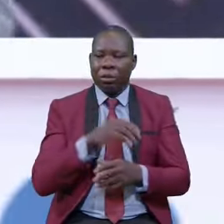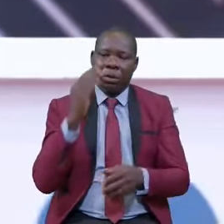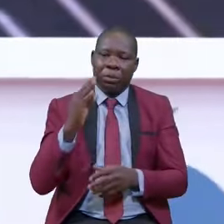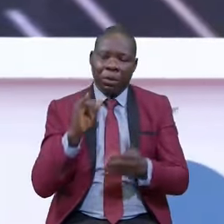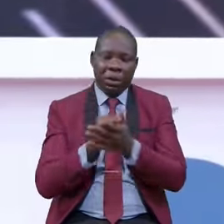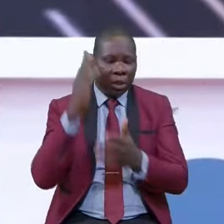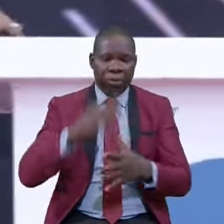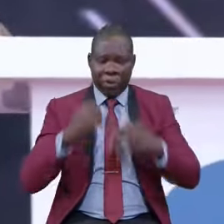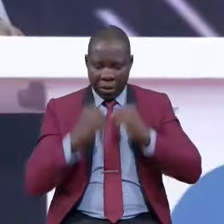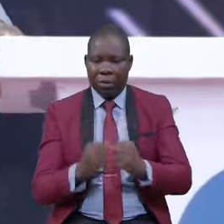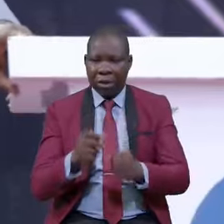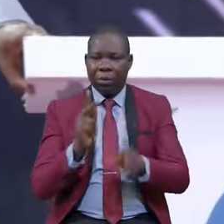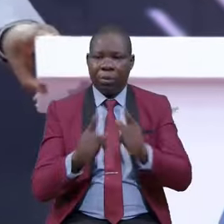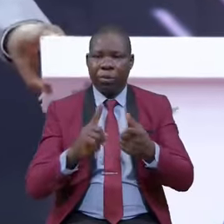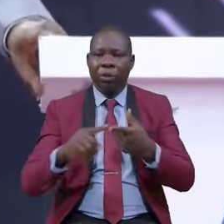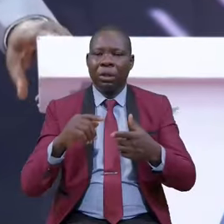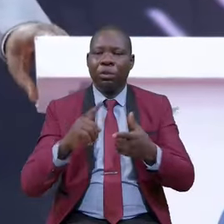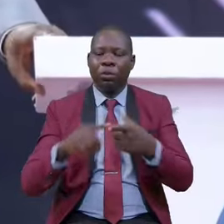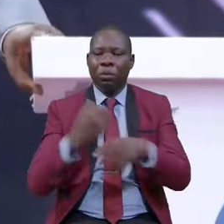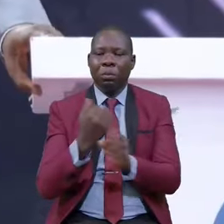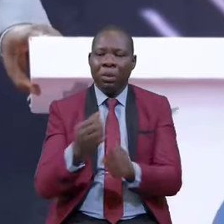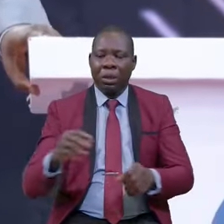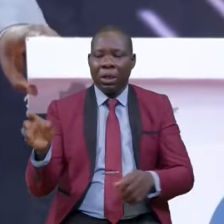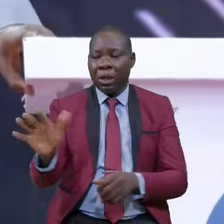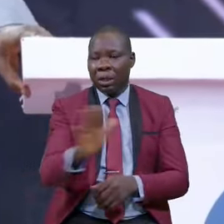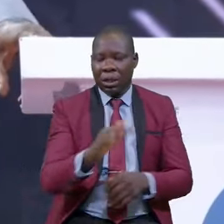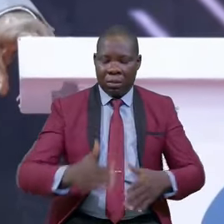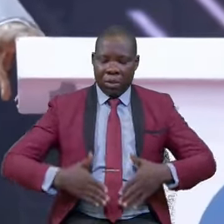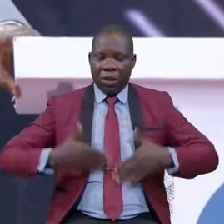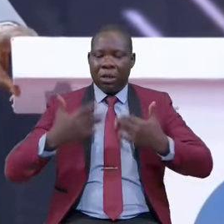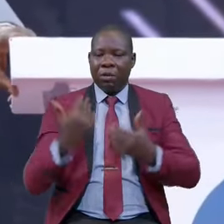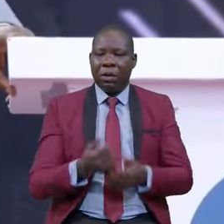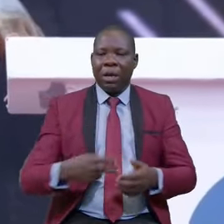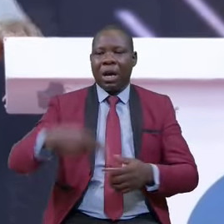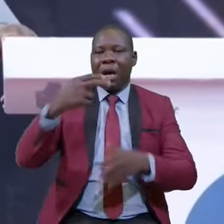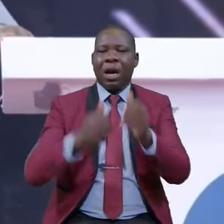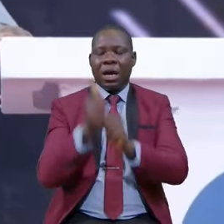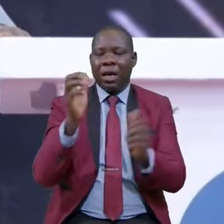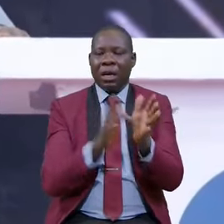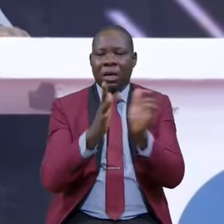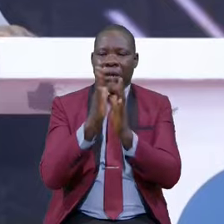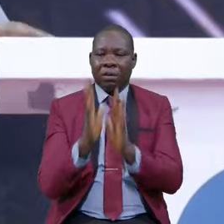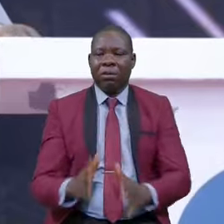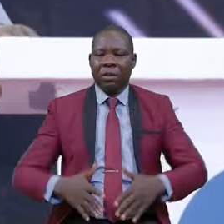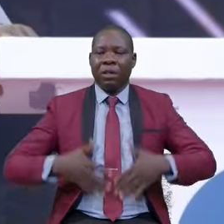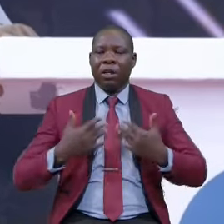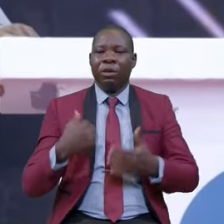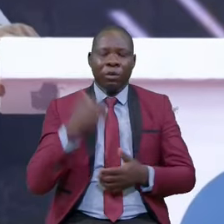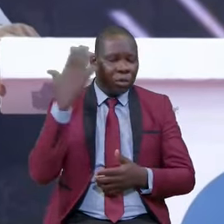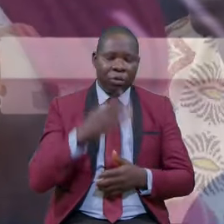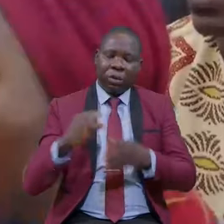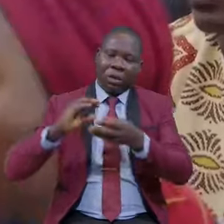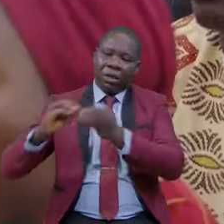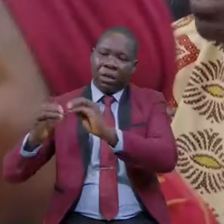fortifient et qui vont les aider à mener une vie chrétienne plus élevée, nous allons rebâtir et réparer. Le Seigneur